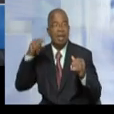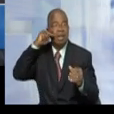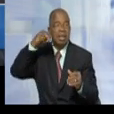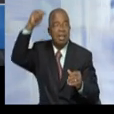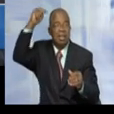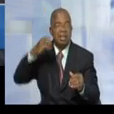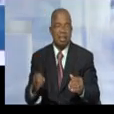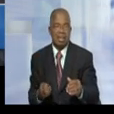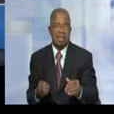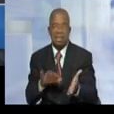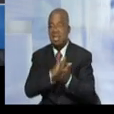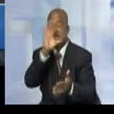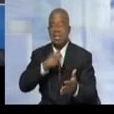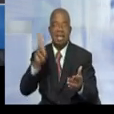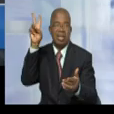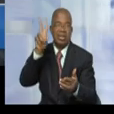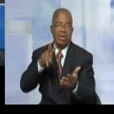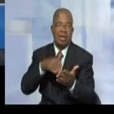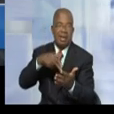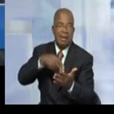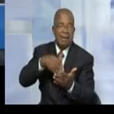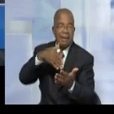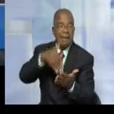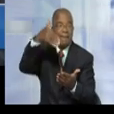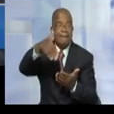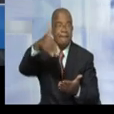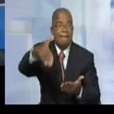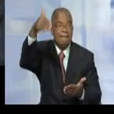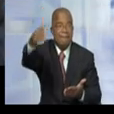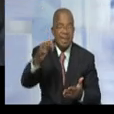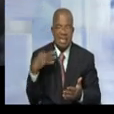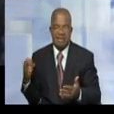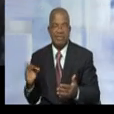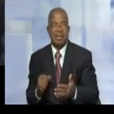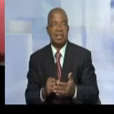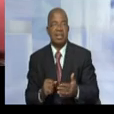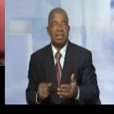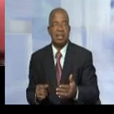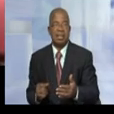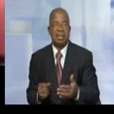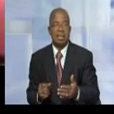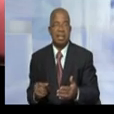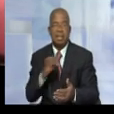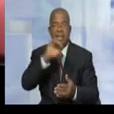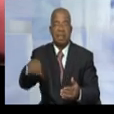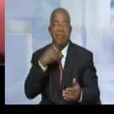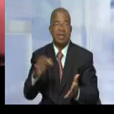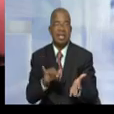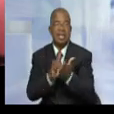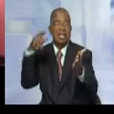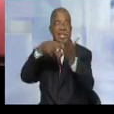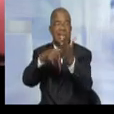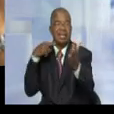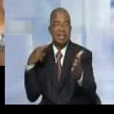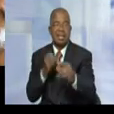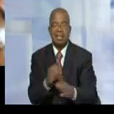plus de 2 milliards de francs CFA en faveur d'une dizaine de projets. Les crédits mobilisés grâce à